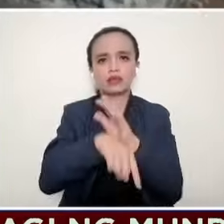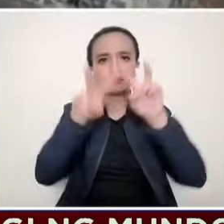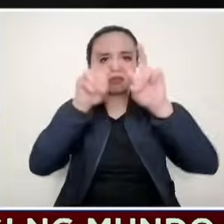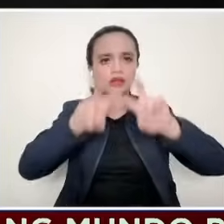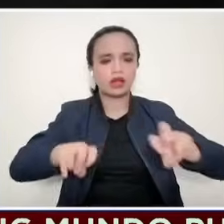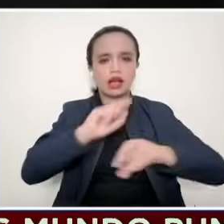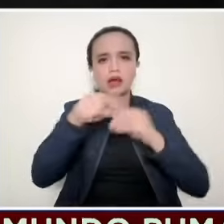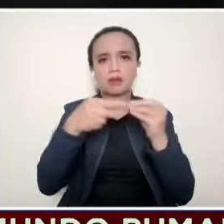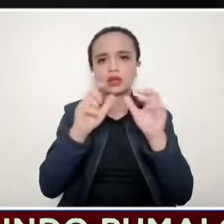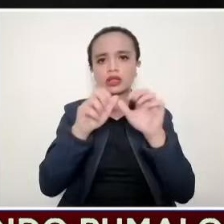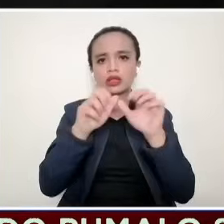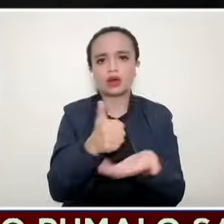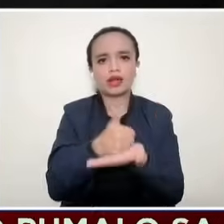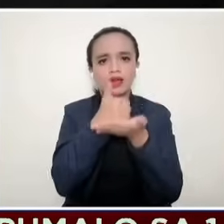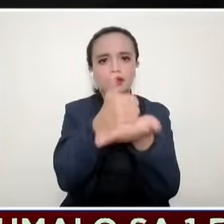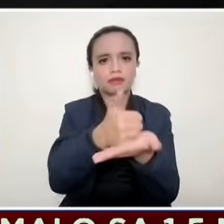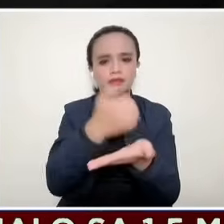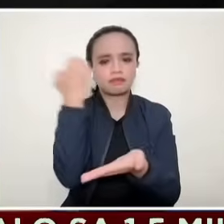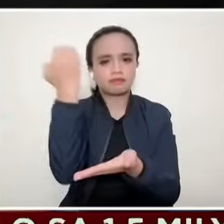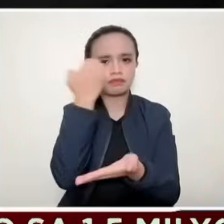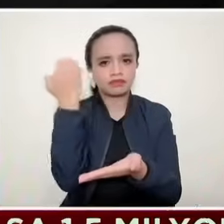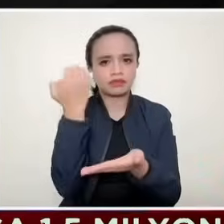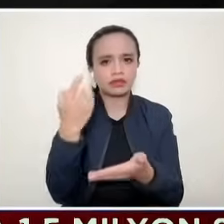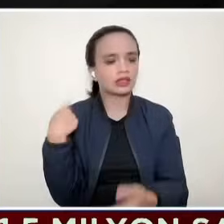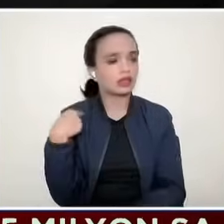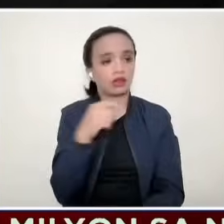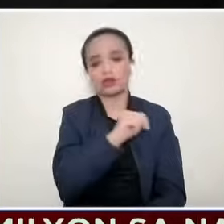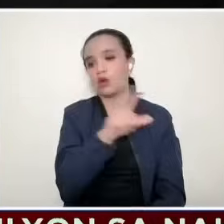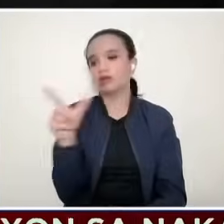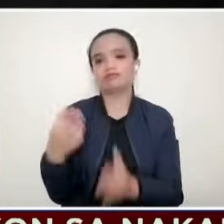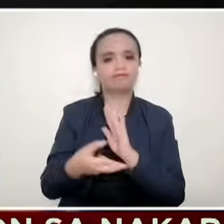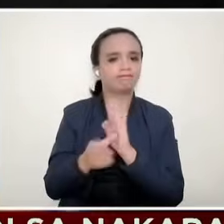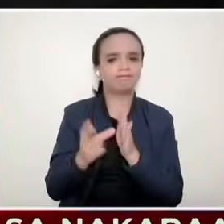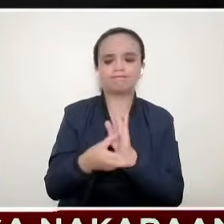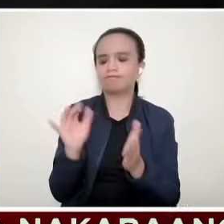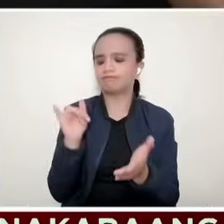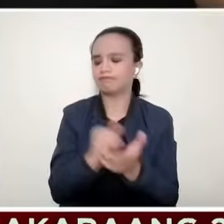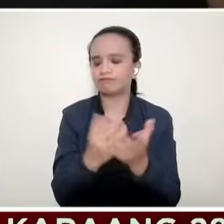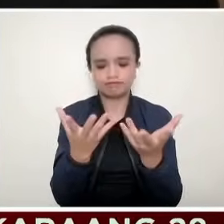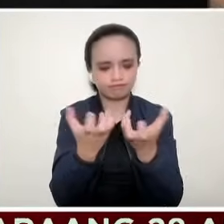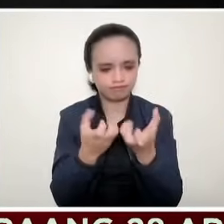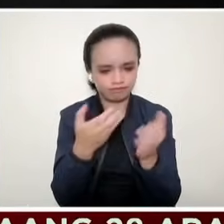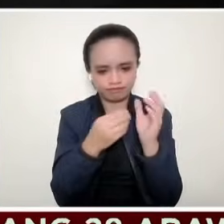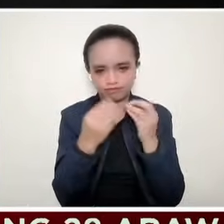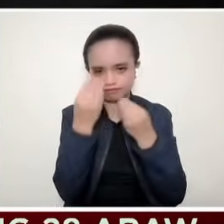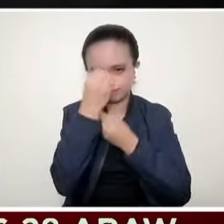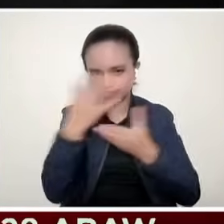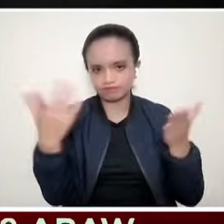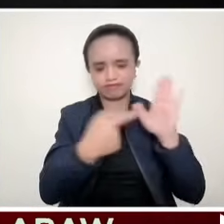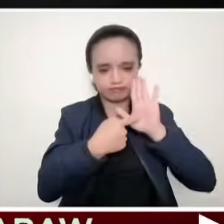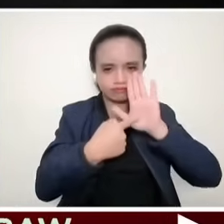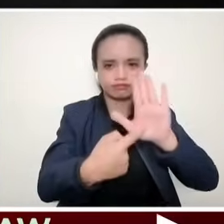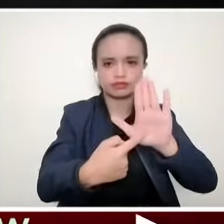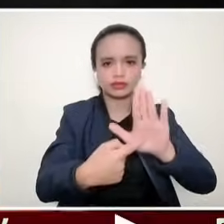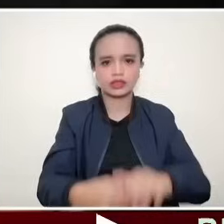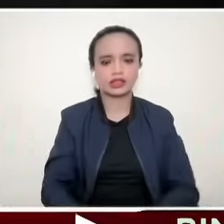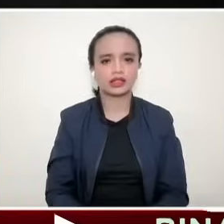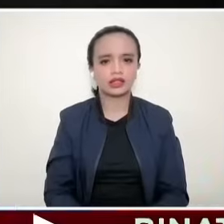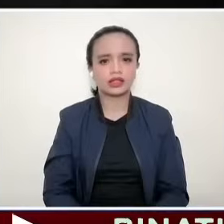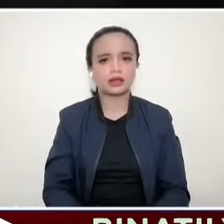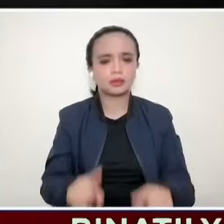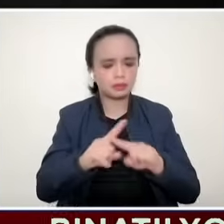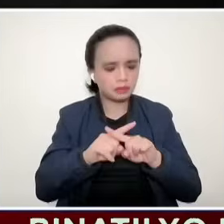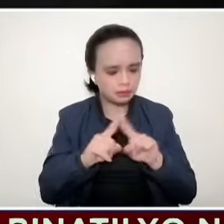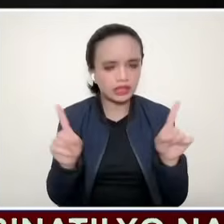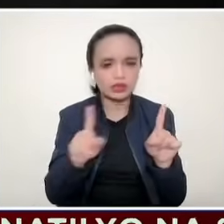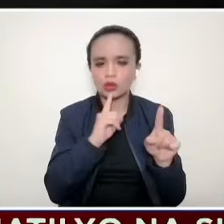response. We're reviewing everything. We want to do that in a very open and transparent way. But it was complicated by